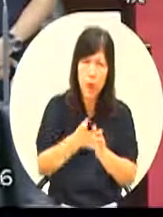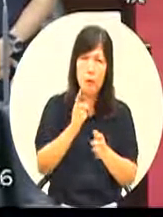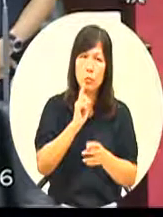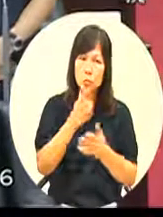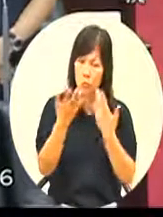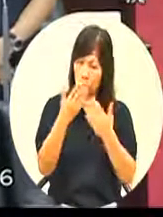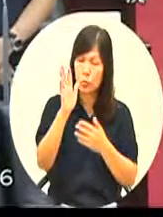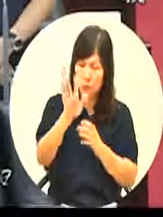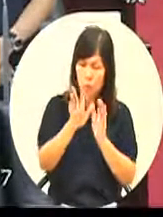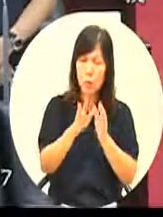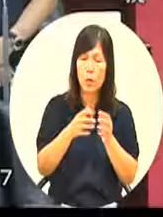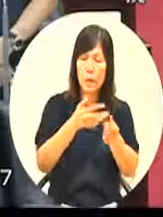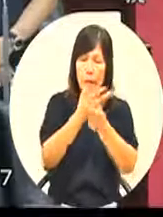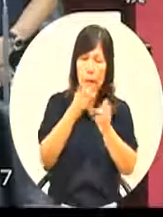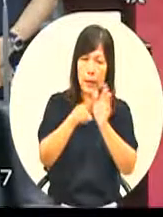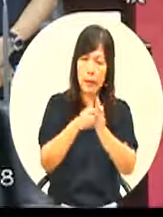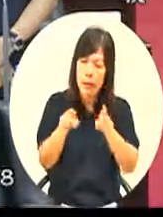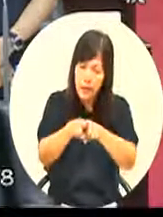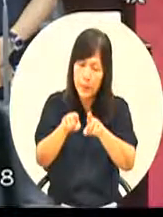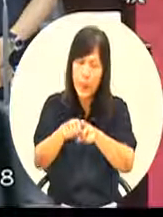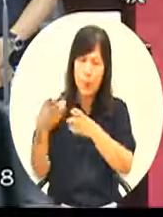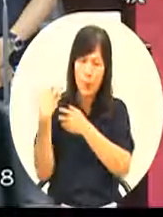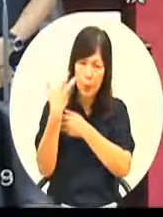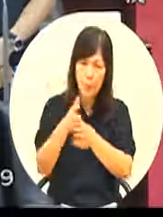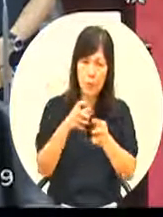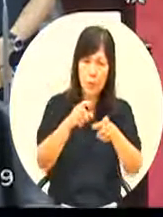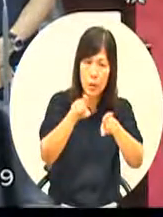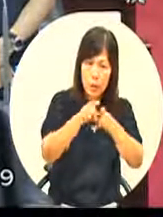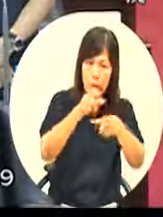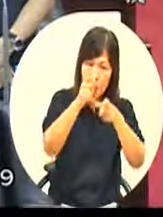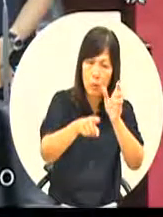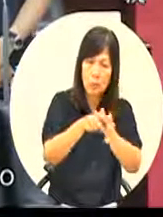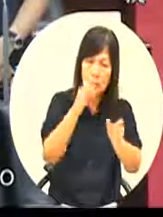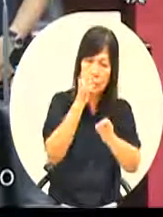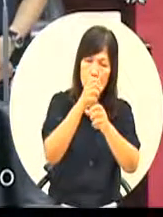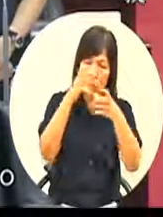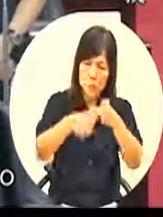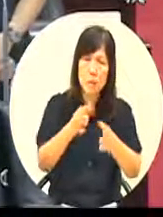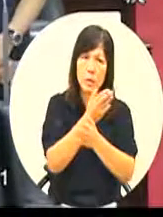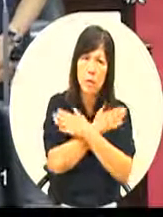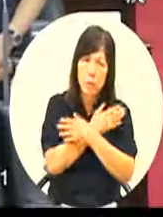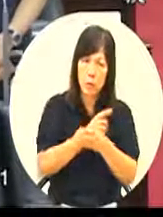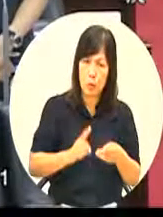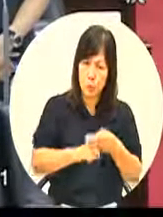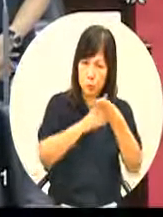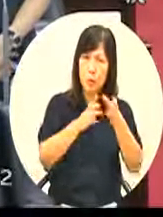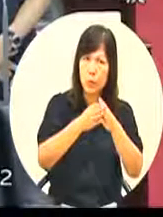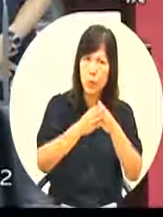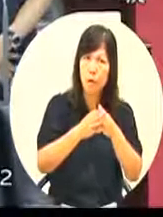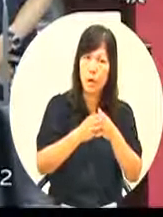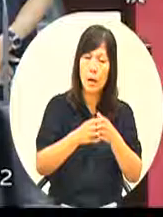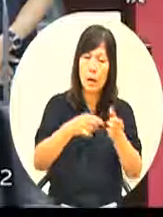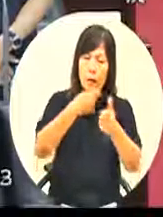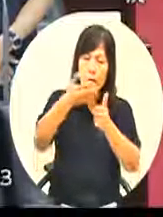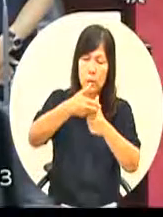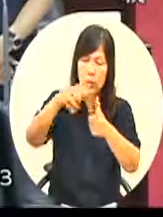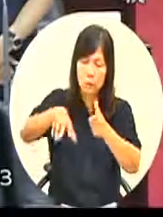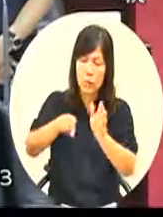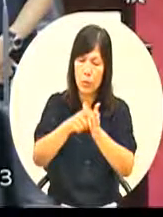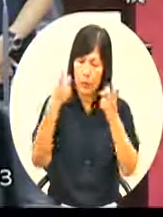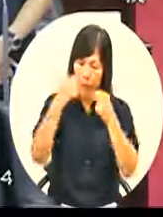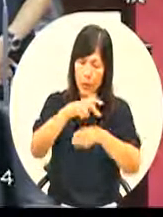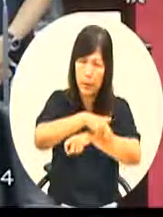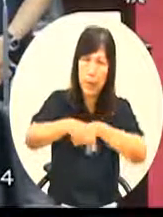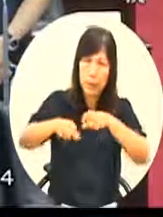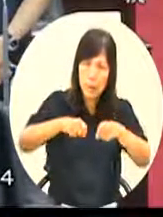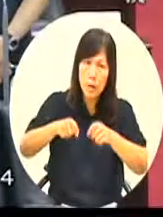实就是要以非营利幼儿园为主。那这个部分可能跟我们教育局原本的规划，要增未